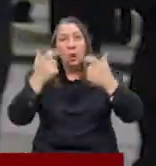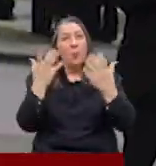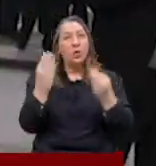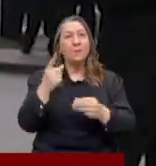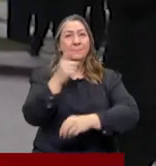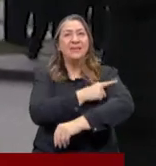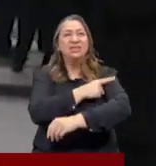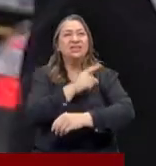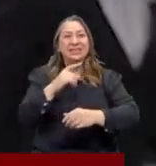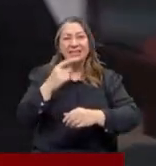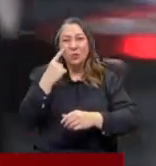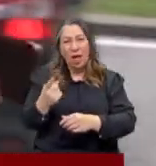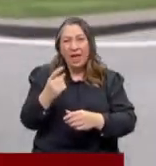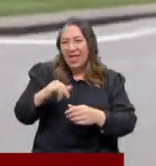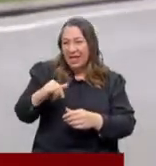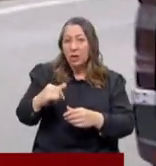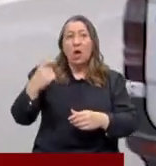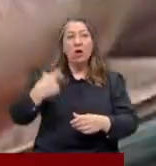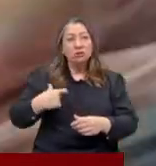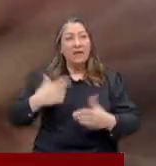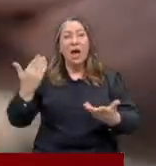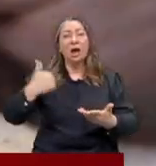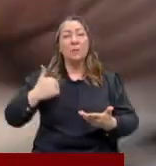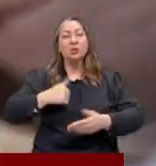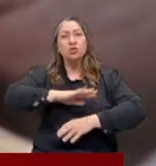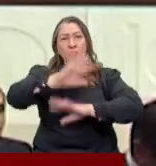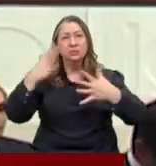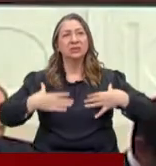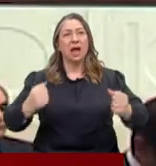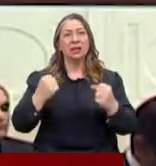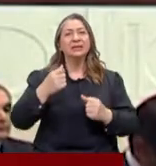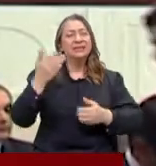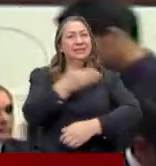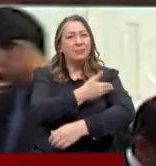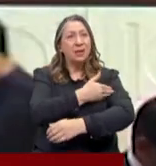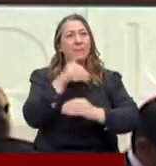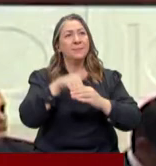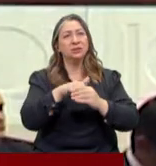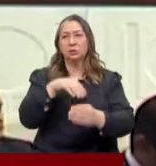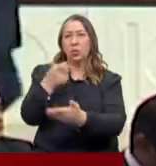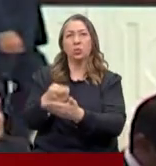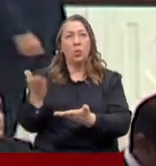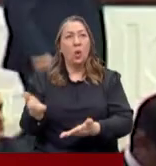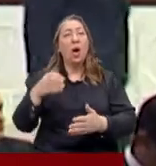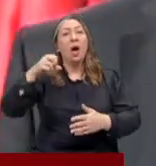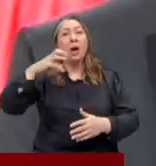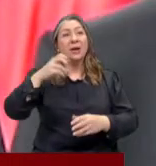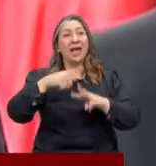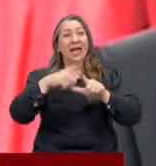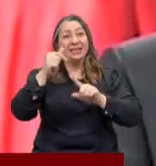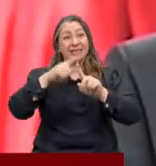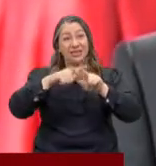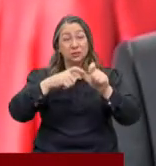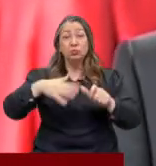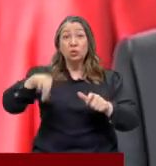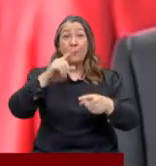oldukları birinci derece yakınlarının özel ya da kamudaki tüm sağlık hizmetleri meclis tarafından karşılanıyor. AK Partili Elitaş, tüm